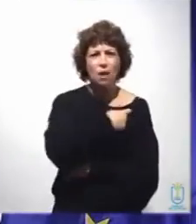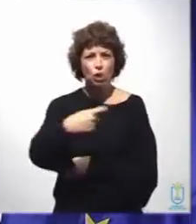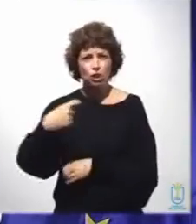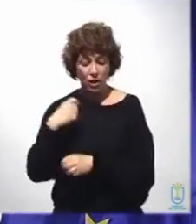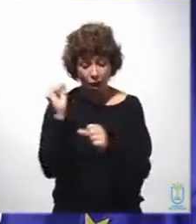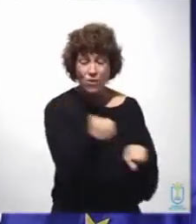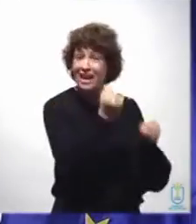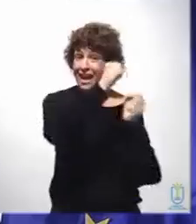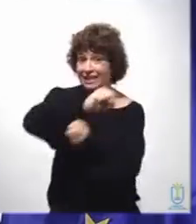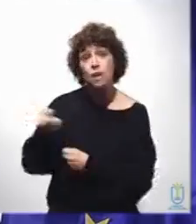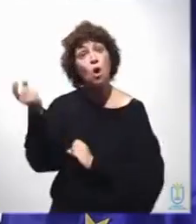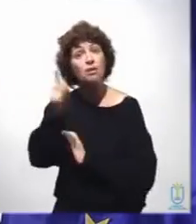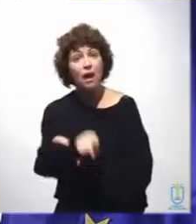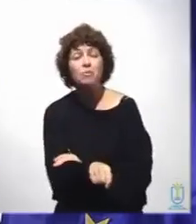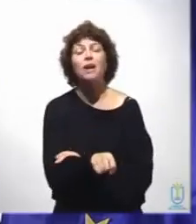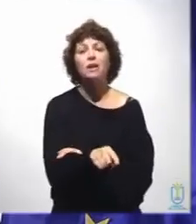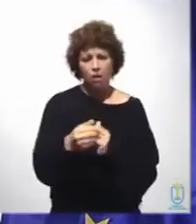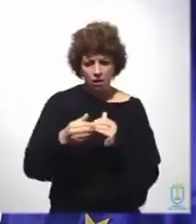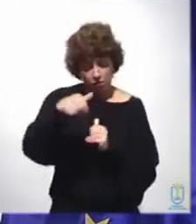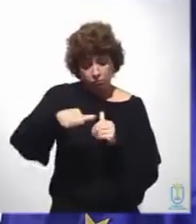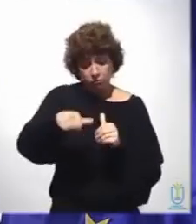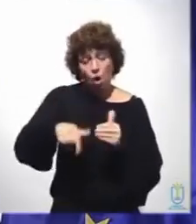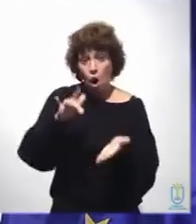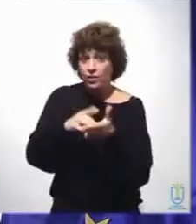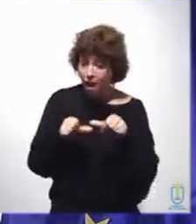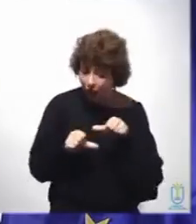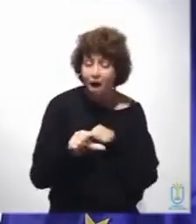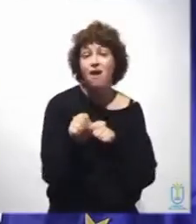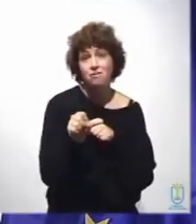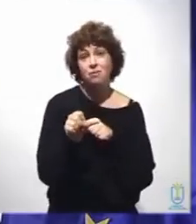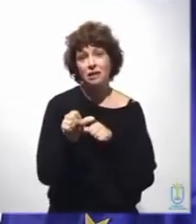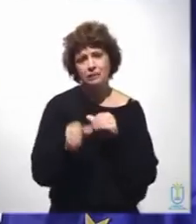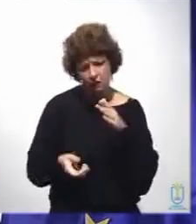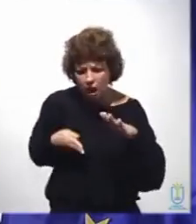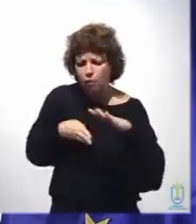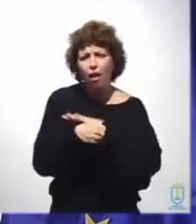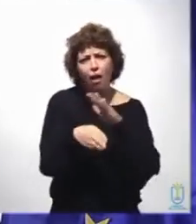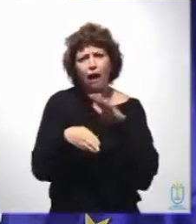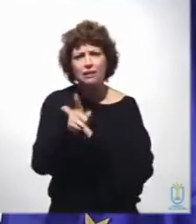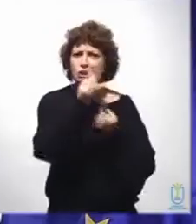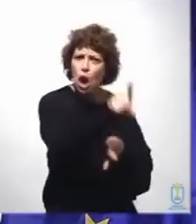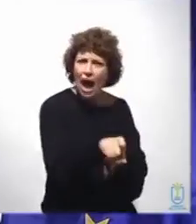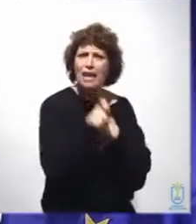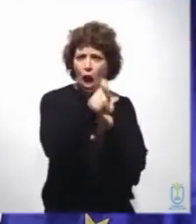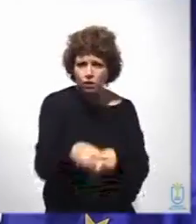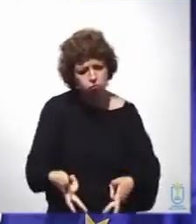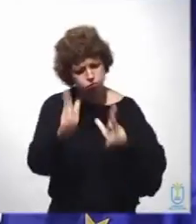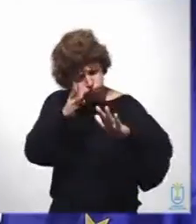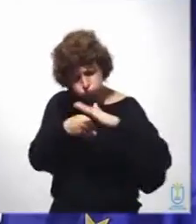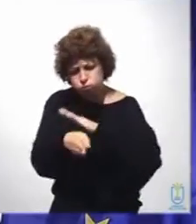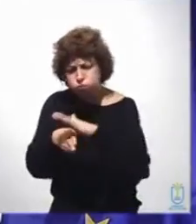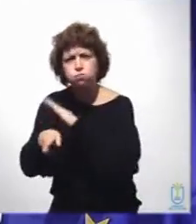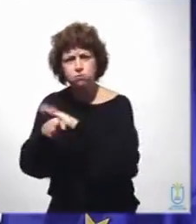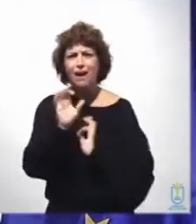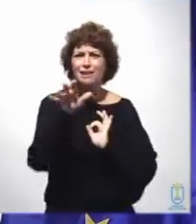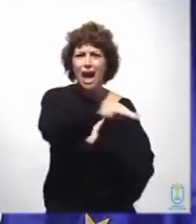El Remo. En el día de hoy y a lo largo de la mañana se han permitido el acceso a los agricultores a estas zonas de Puerto